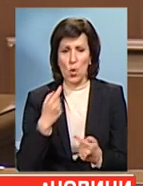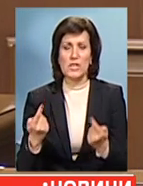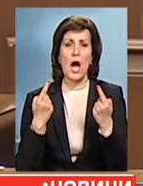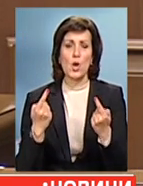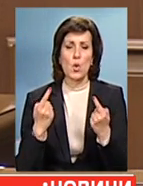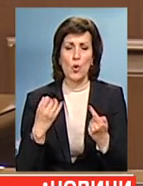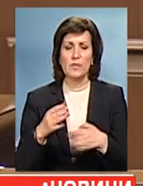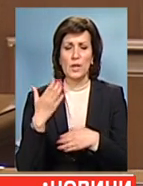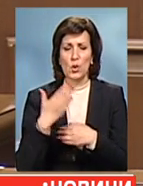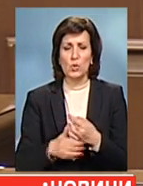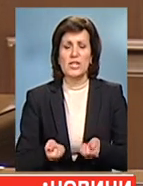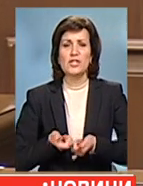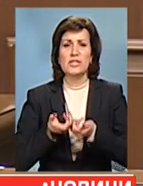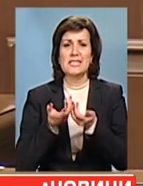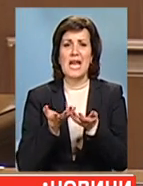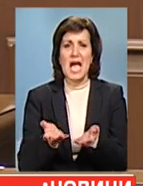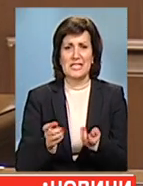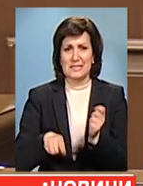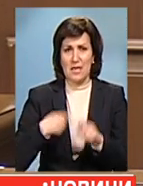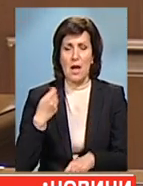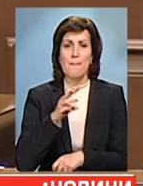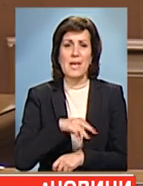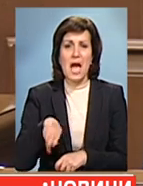огромен и уже исчисляется миллиардами долларов.